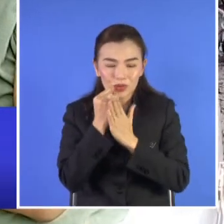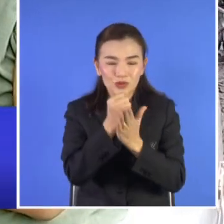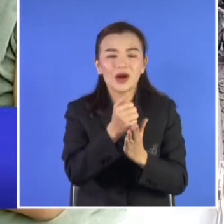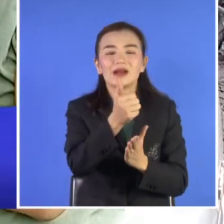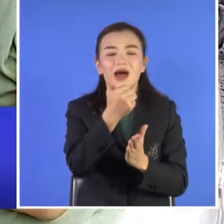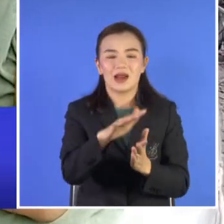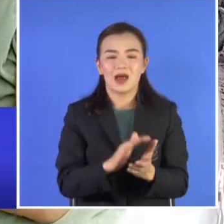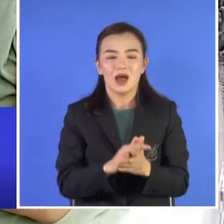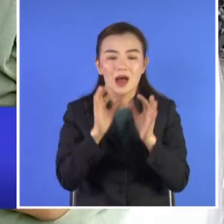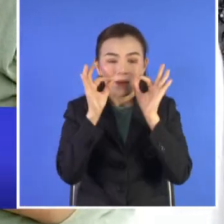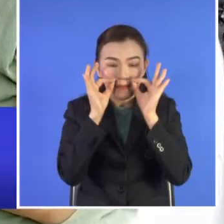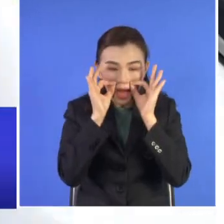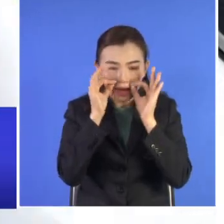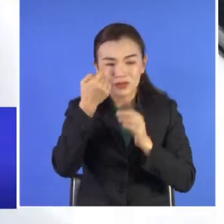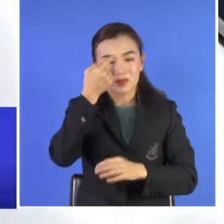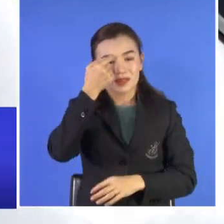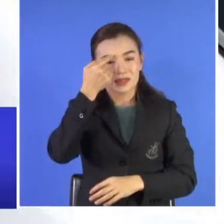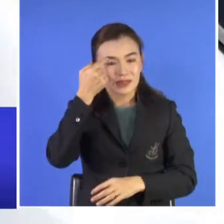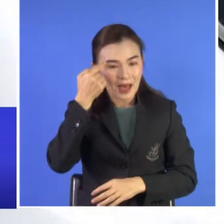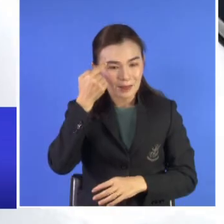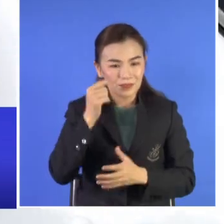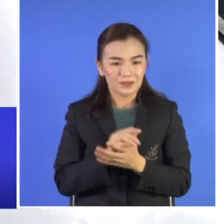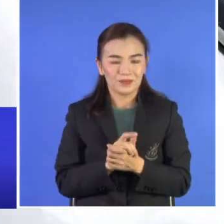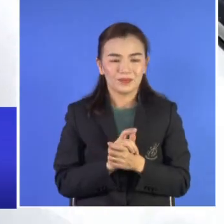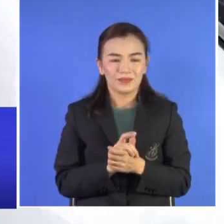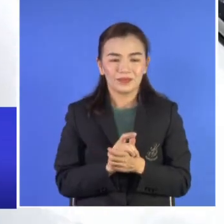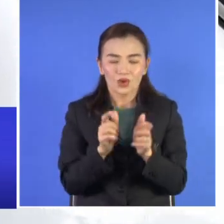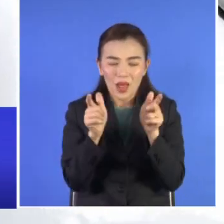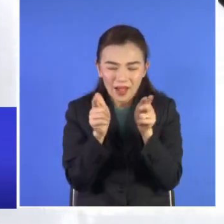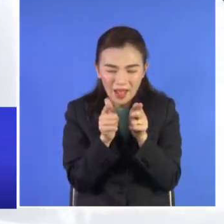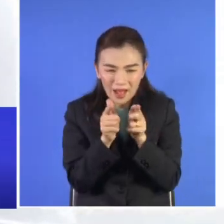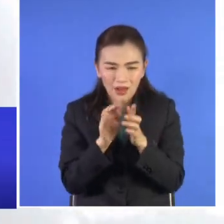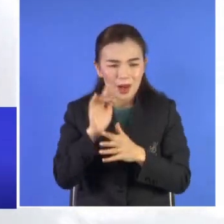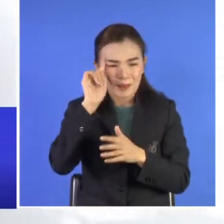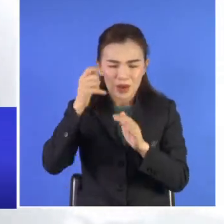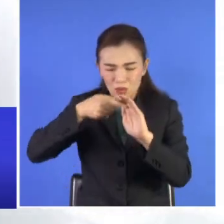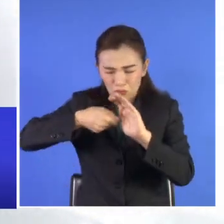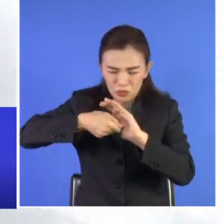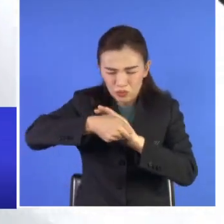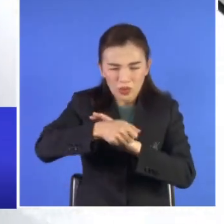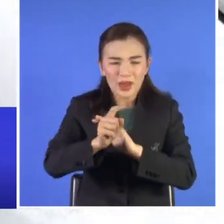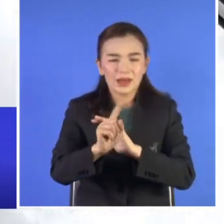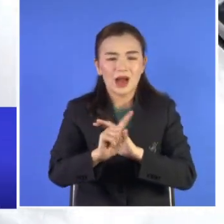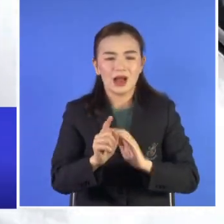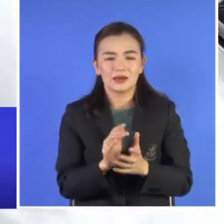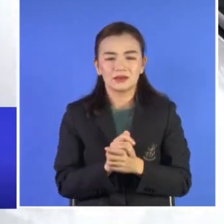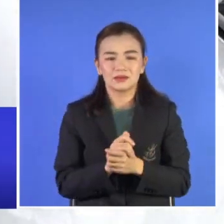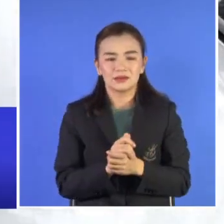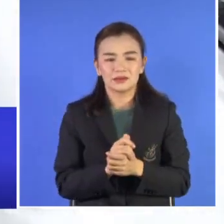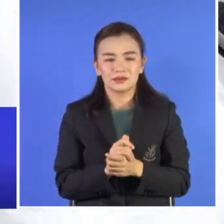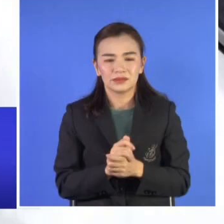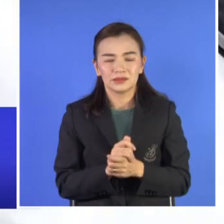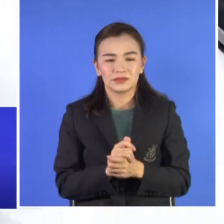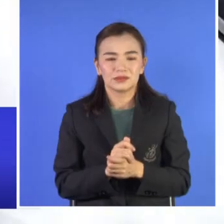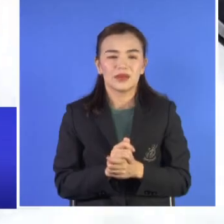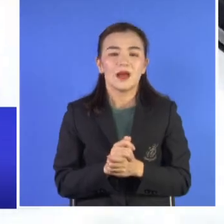คะเจ้าแมวตัวสีดำนะตัวน้อยทีเดียวนะคะเออไม่รู้มันมุดเข้าไปได้ยังไงเนาะแล้วก็แถวๆนั้นเนี่ยคือ